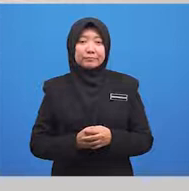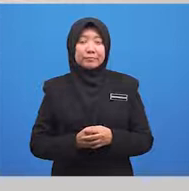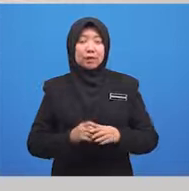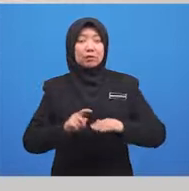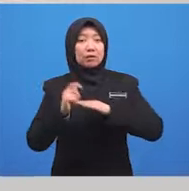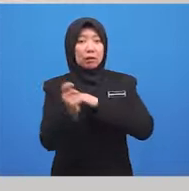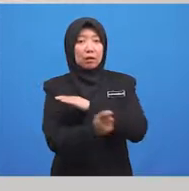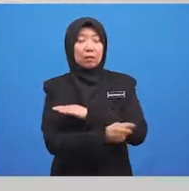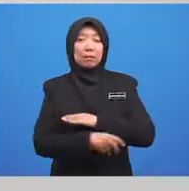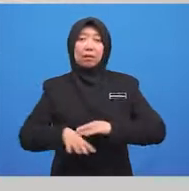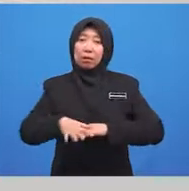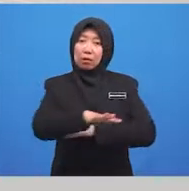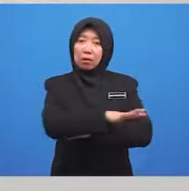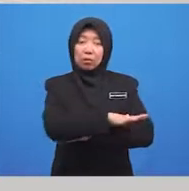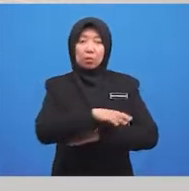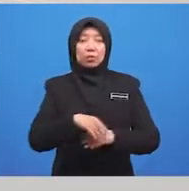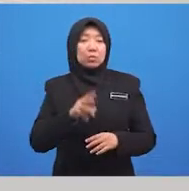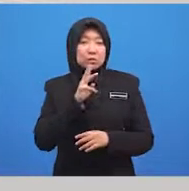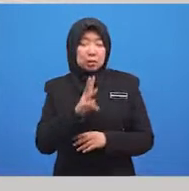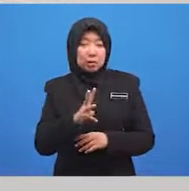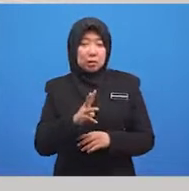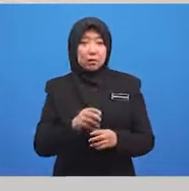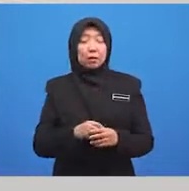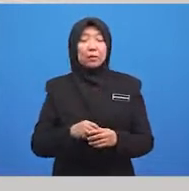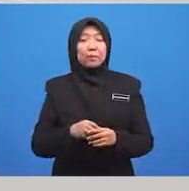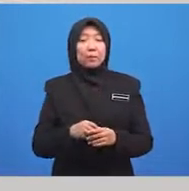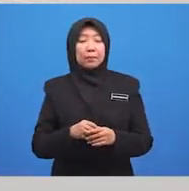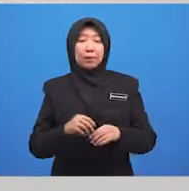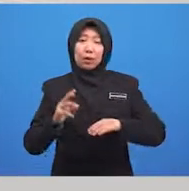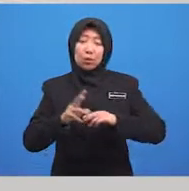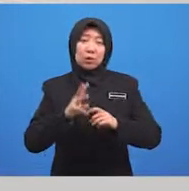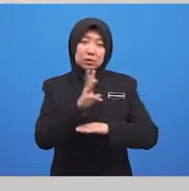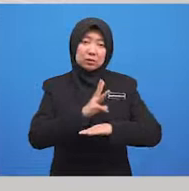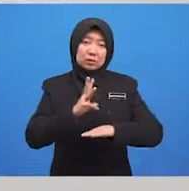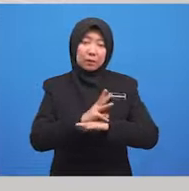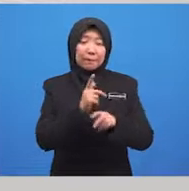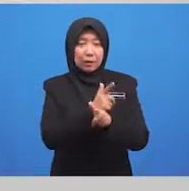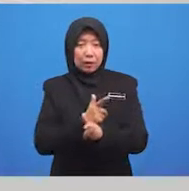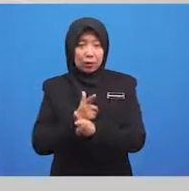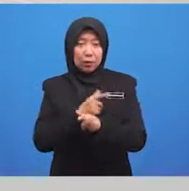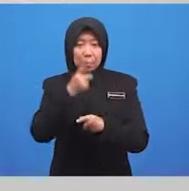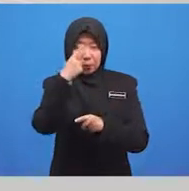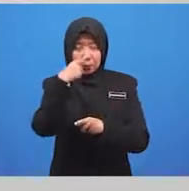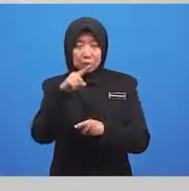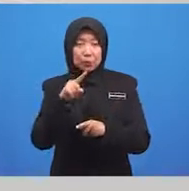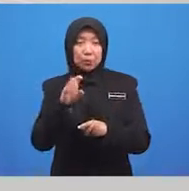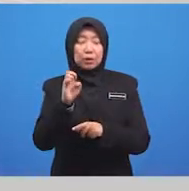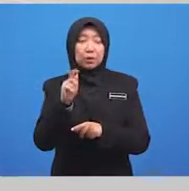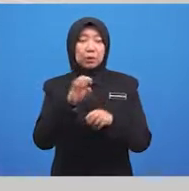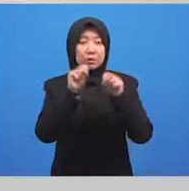laut merupakan kawasan perairan laut yang merupakan kawasan perlindungan bagi ekosistem